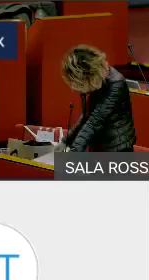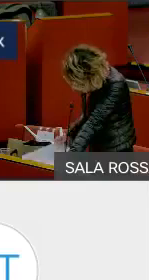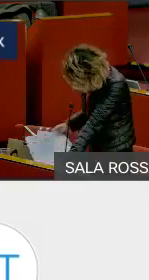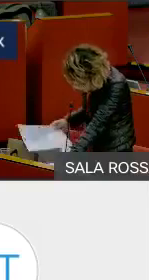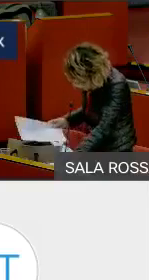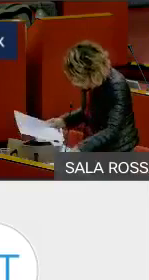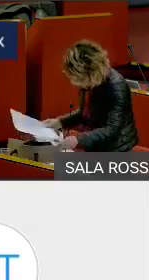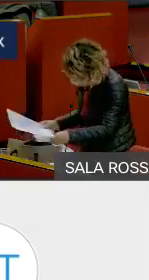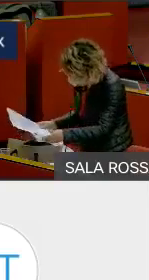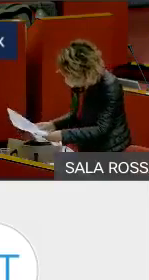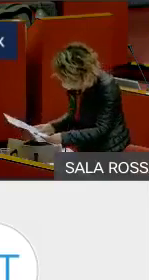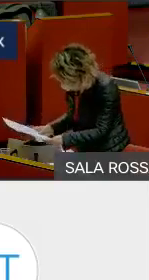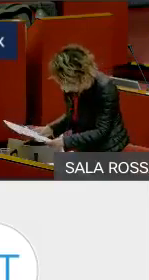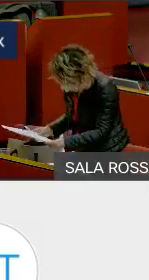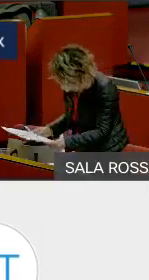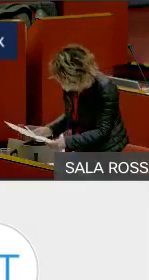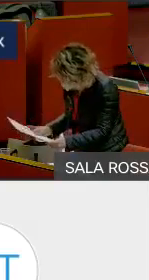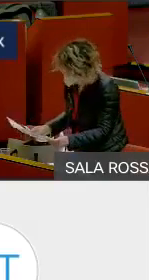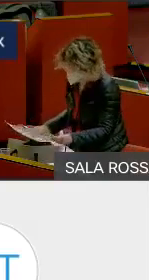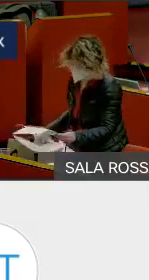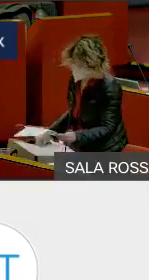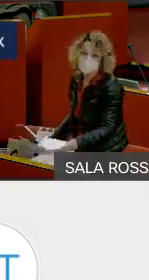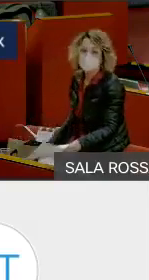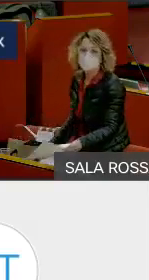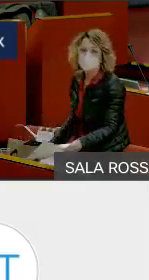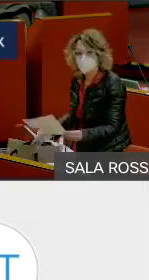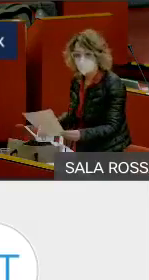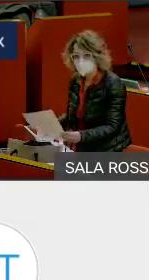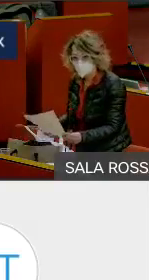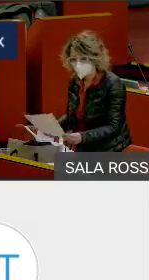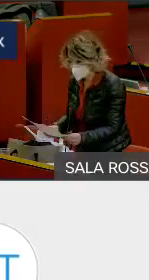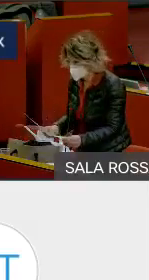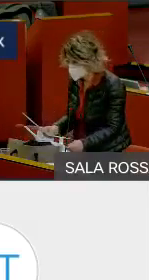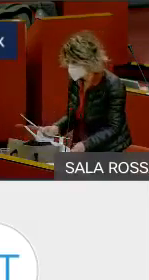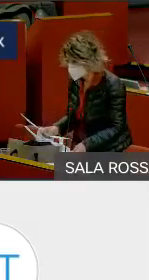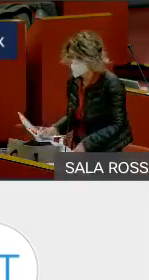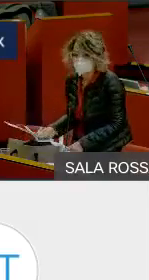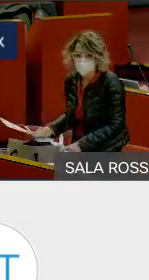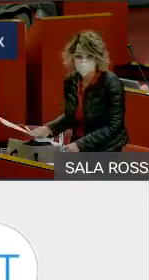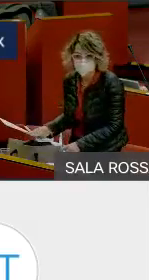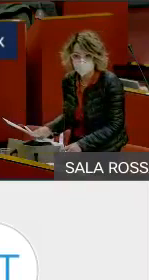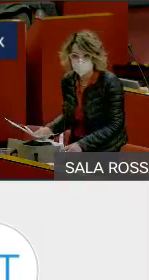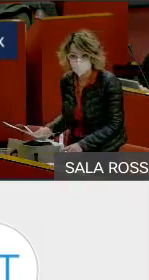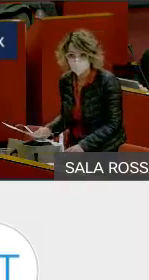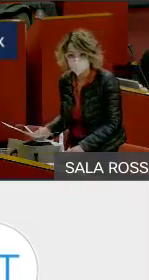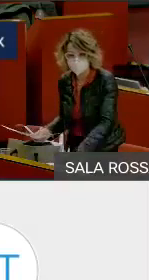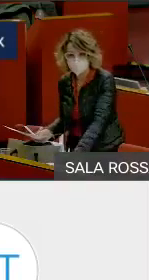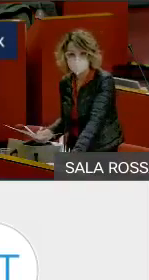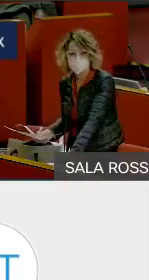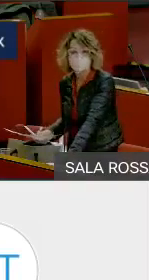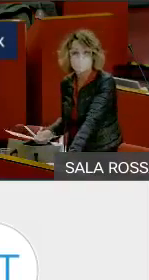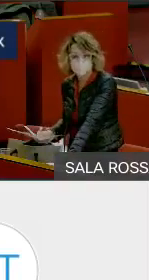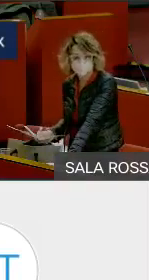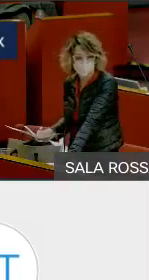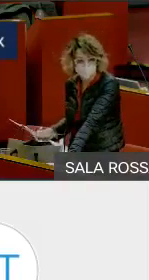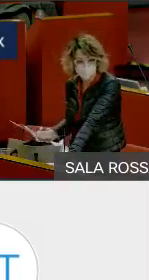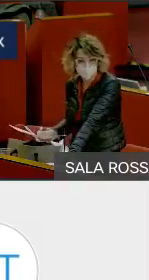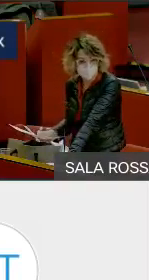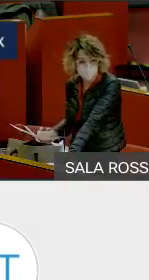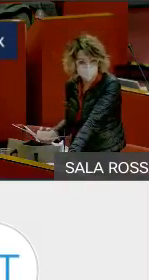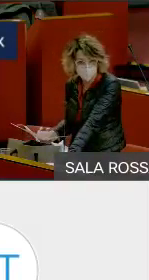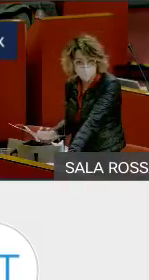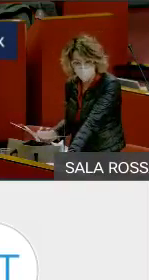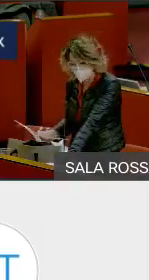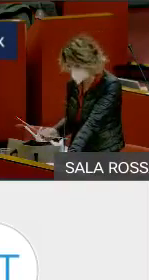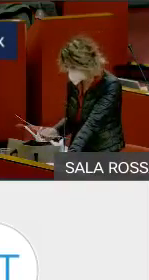in evidenza venga superato ed è un'assunzione di responsabilità perché non è che si possa far finta che